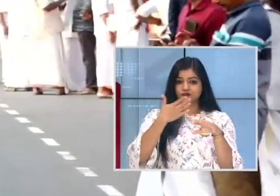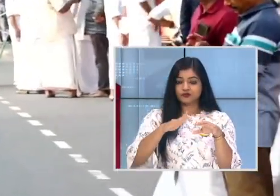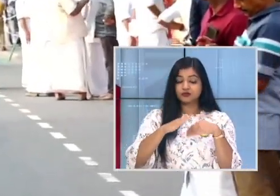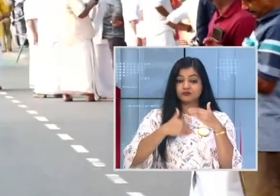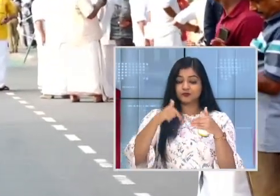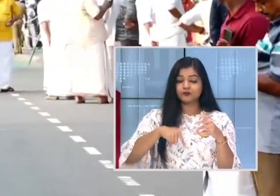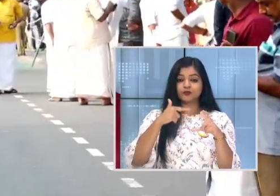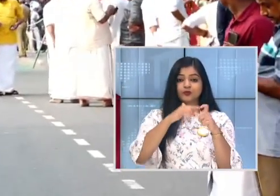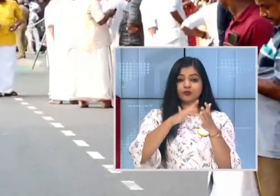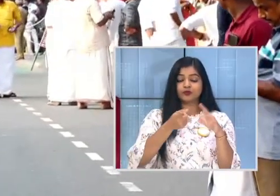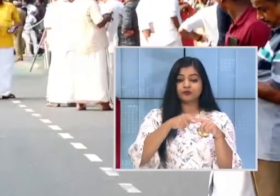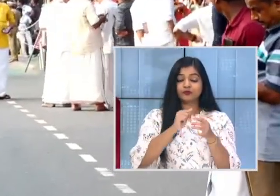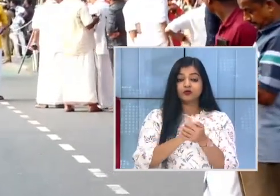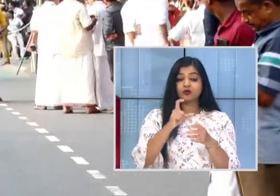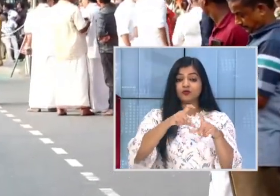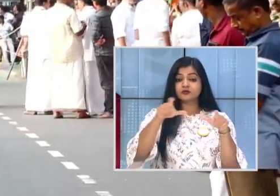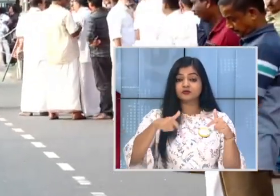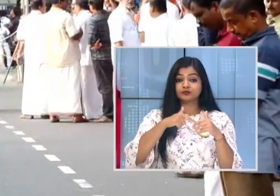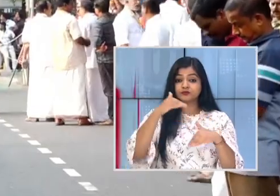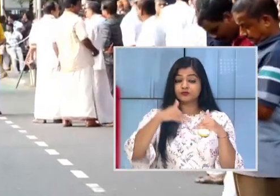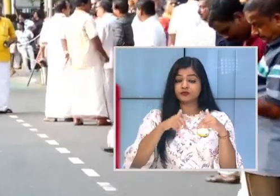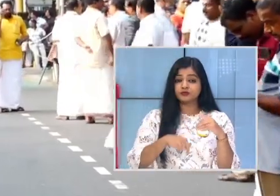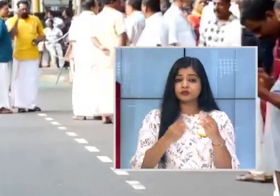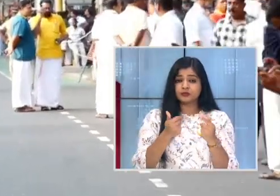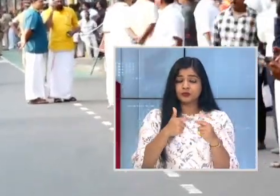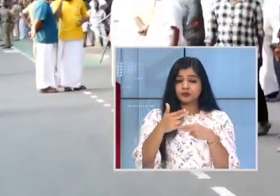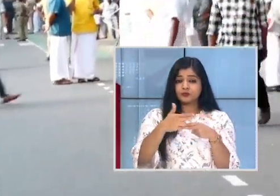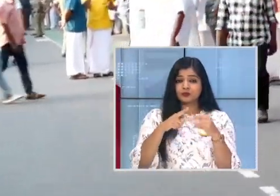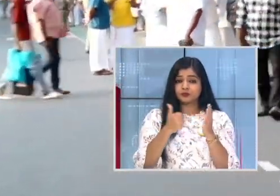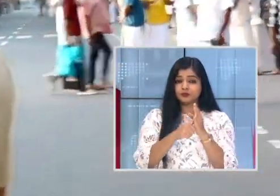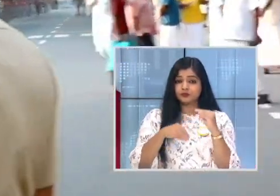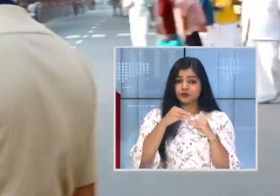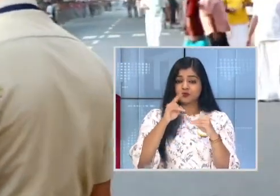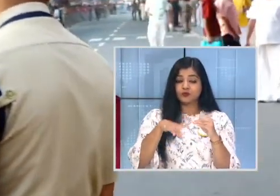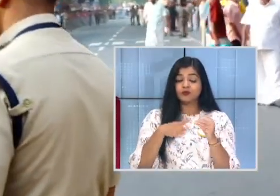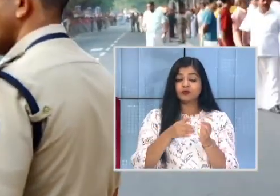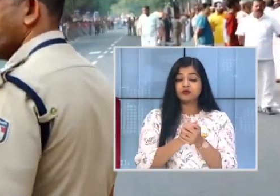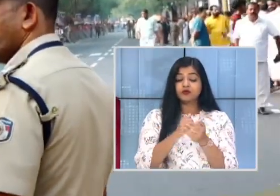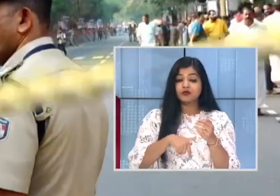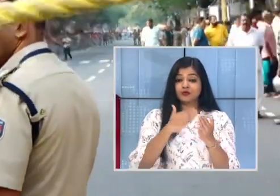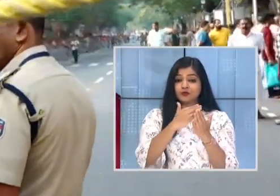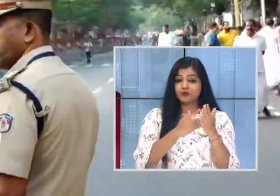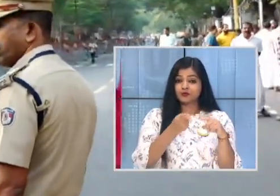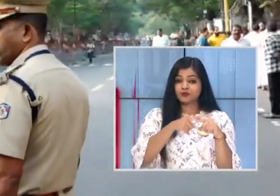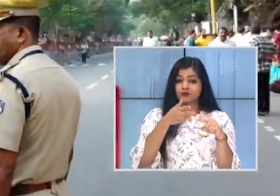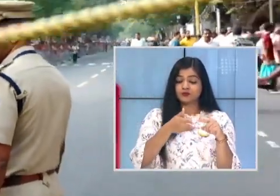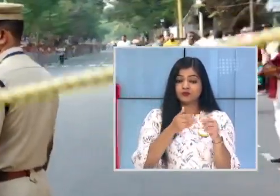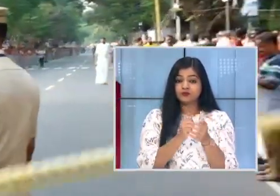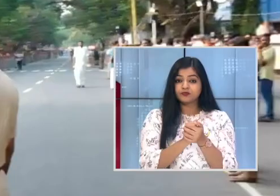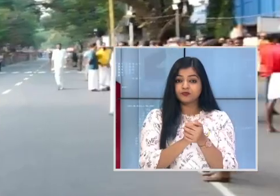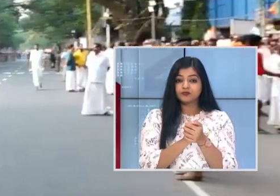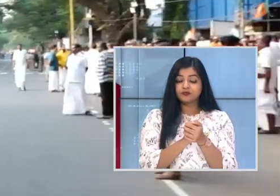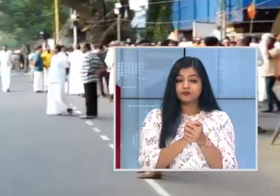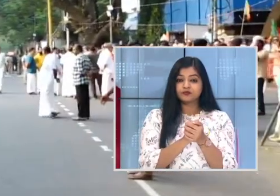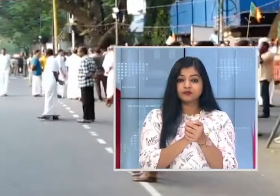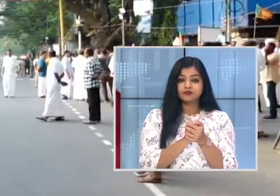നടക്കുന്നു. ലോക്സഭാ തെരഞ്ഞെടുപ്പിന് വളരെ ചുരുങ്ങിയ മാസങ്ങളെ ബാക്കിയുള്ളൂ. അതിനിടയിൽ നടക്കുന്ന ഈ പരിപാടി ആ നിലയ്ക്ക് തന്നെ